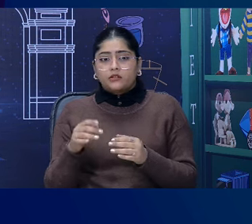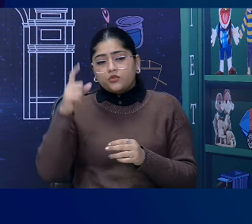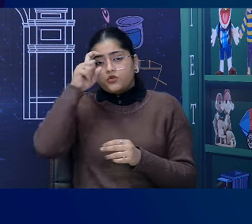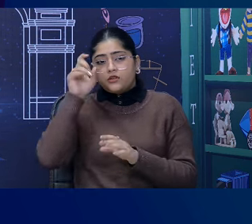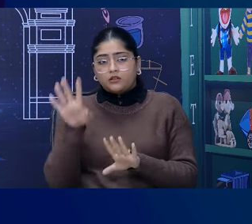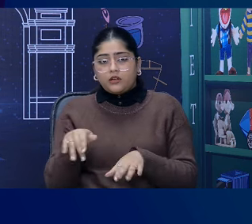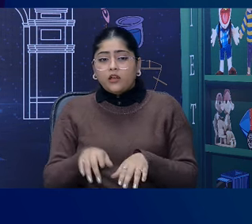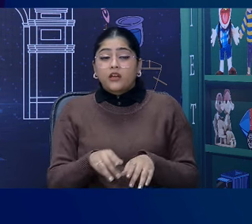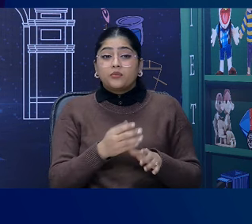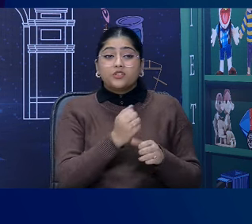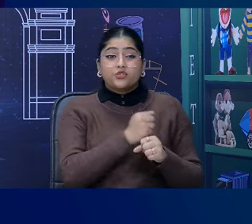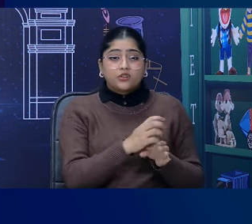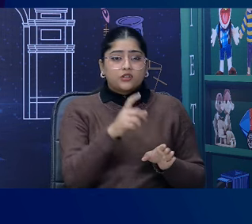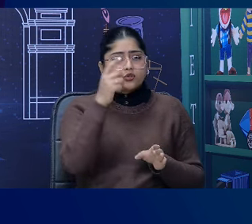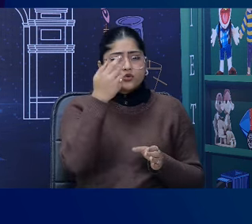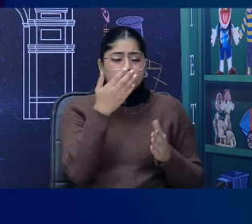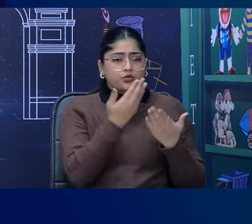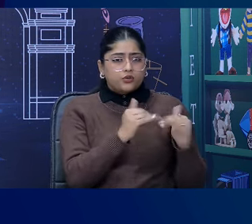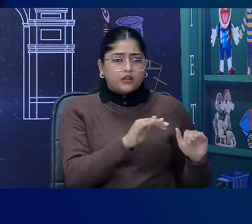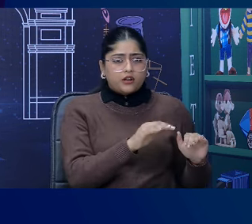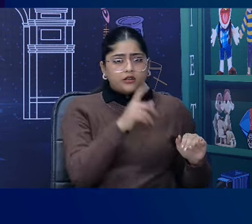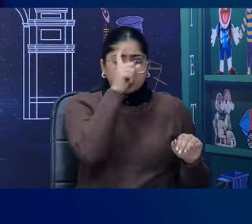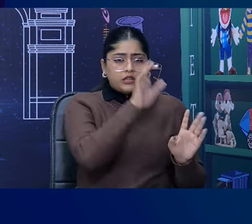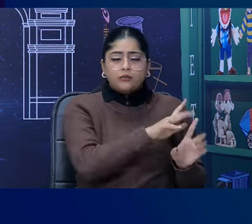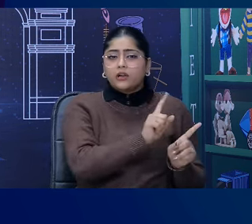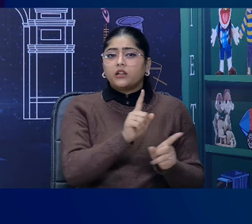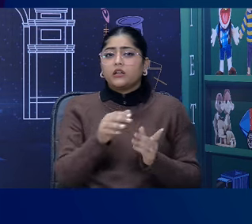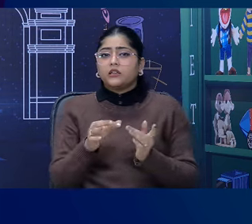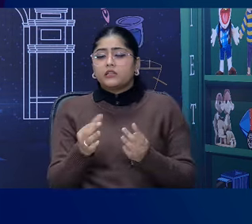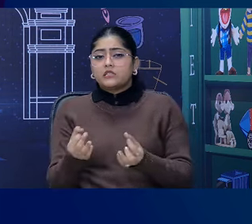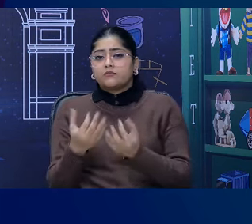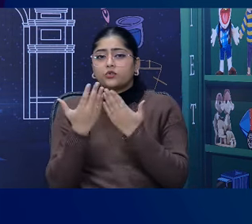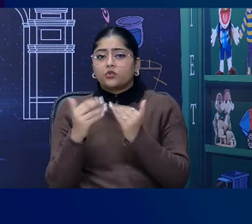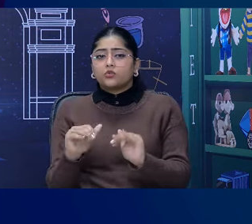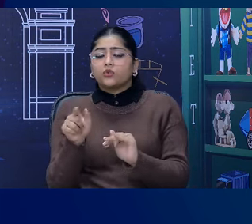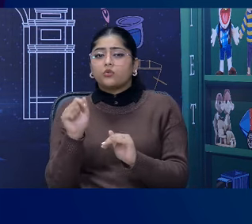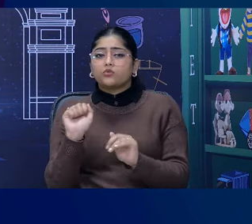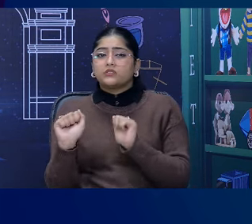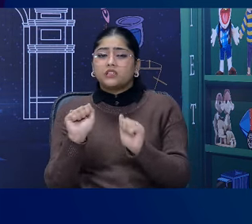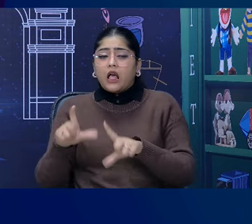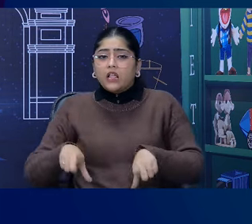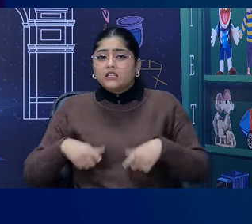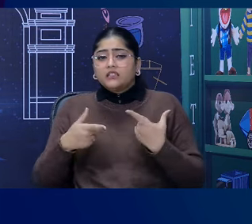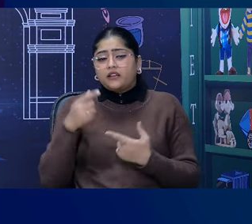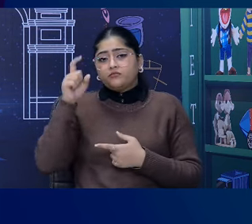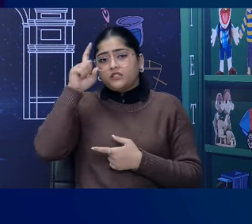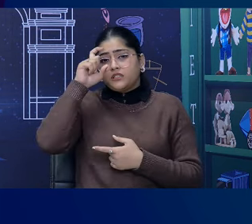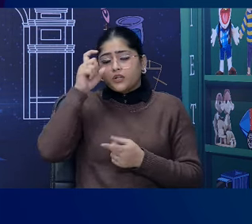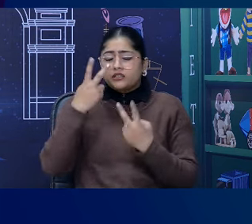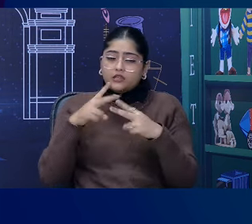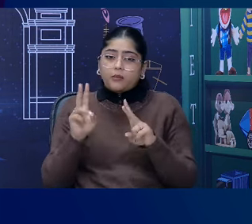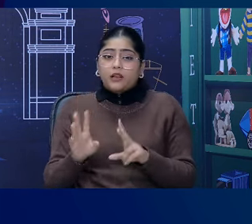स्ट्रेस है लेकिन जब हम बात करते हैं चिल्ड्रन विद स्पेशल नीड्स उनकी लाइफ तो ऑलरे ज्यादा स्ट्रेसफुल है क्यों क्योंकि उनकी लाइफ में ज्यादा